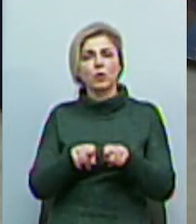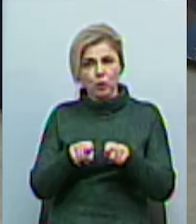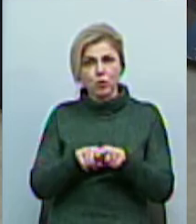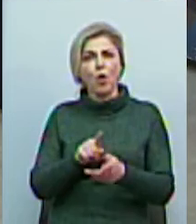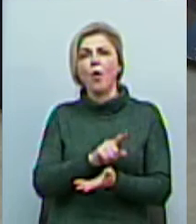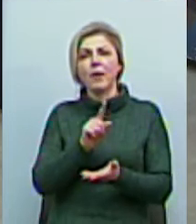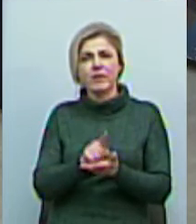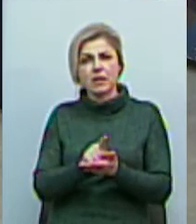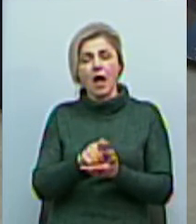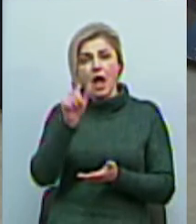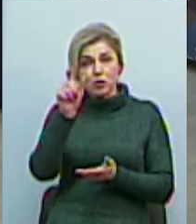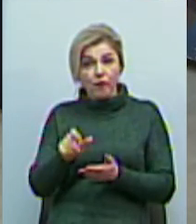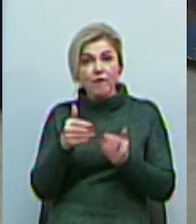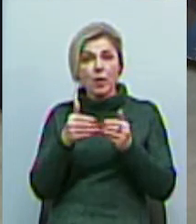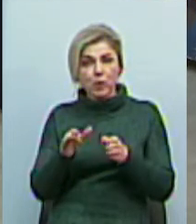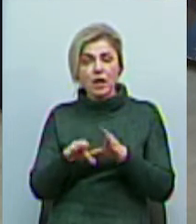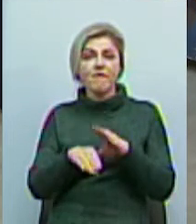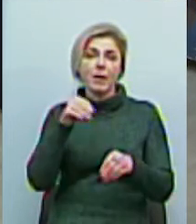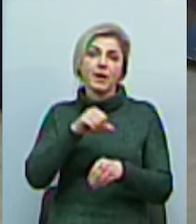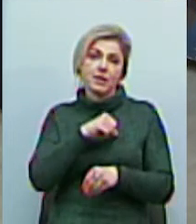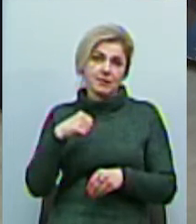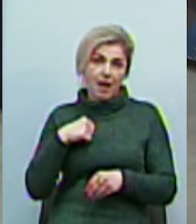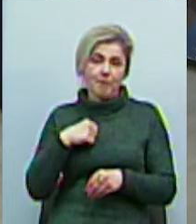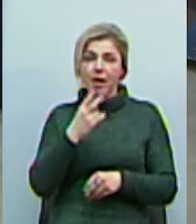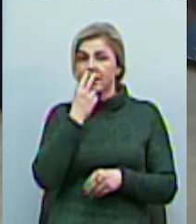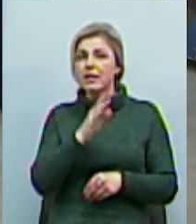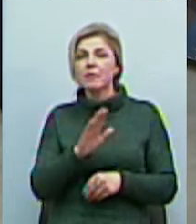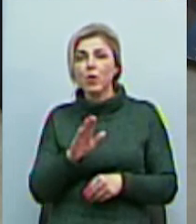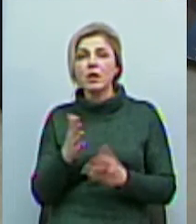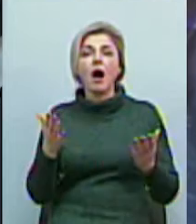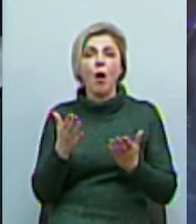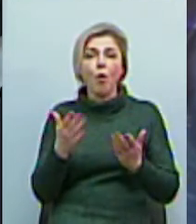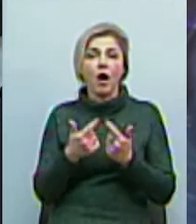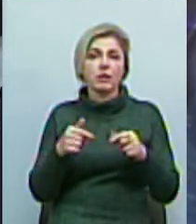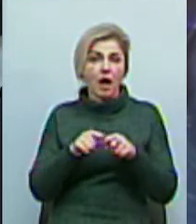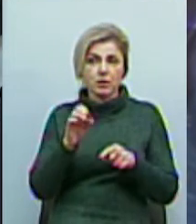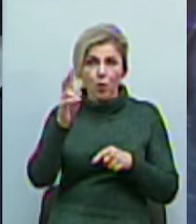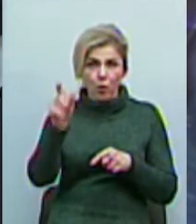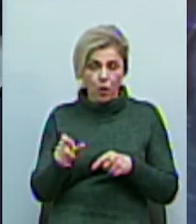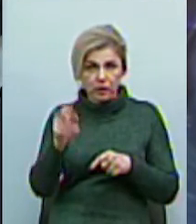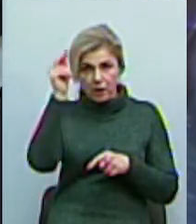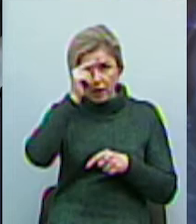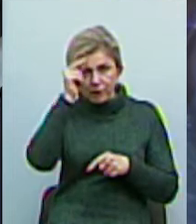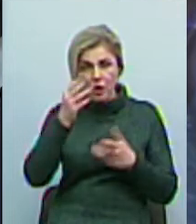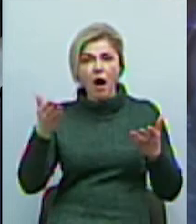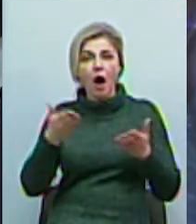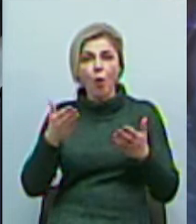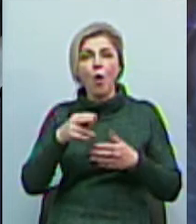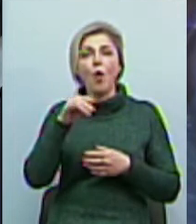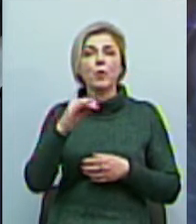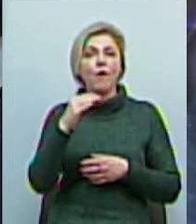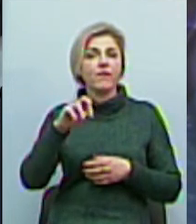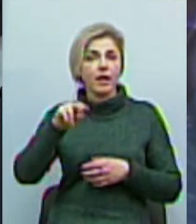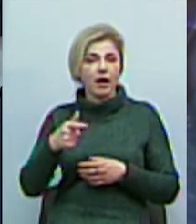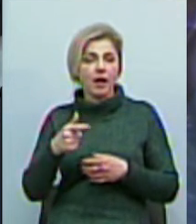вибирає, випускник вибирає сам, незважаючи на те, в якому класі він навчається, я маю на увазі профіль класу. Чи